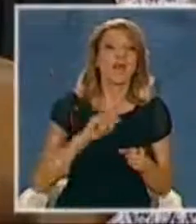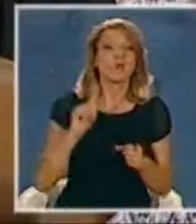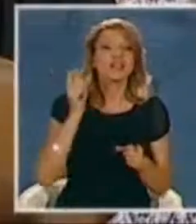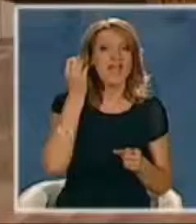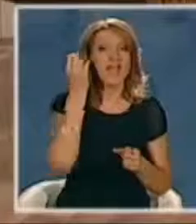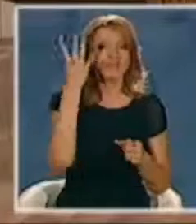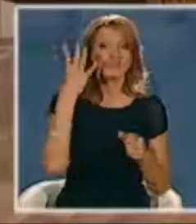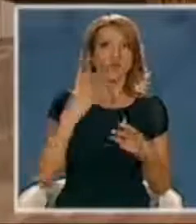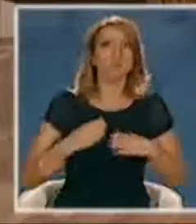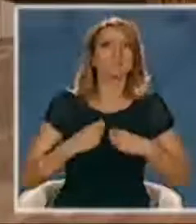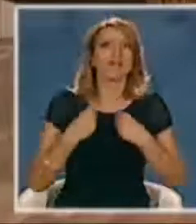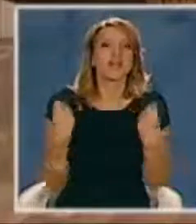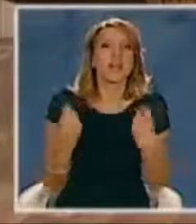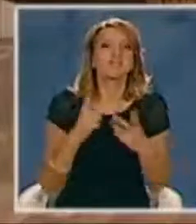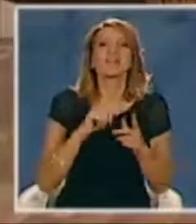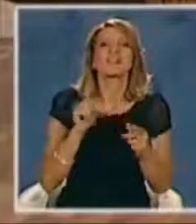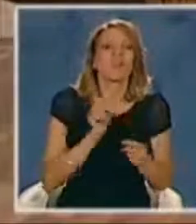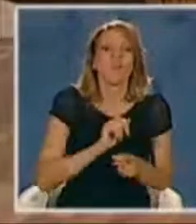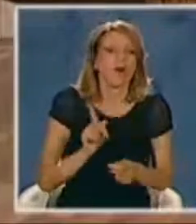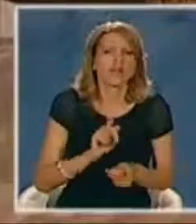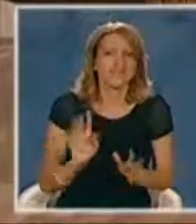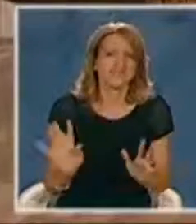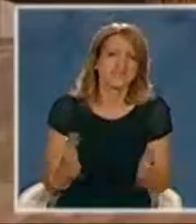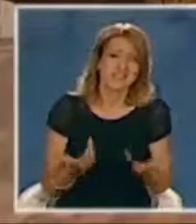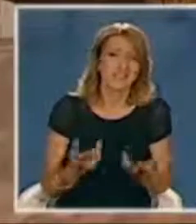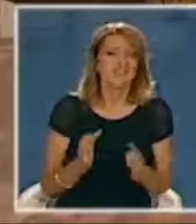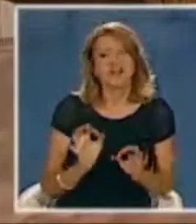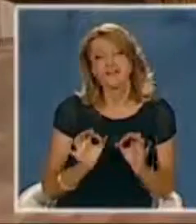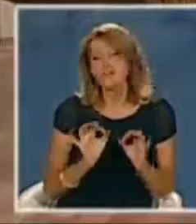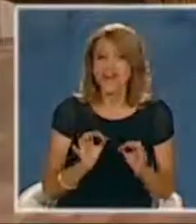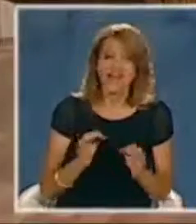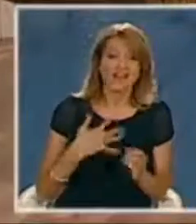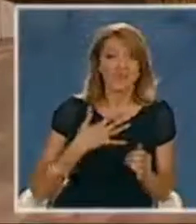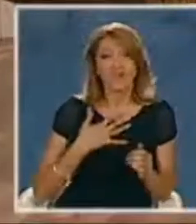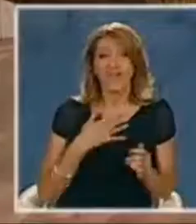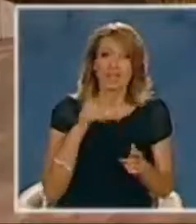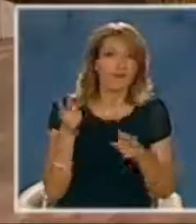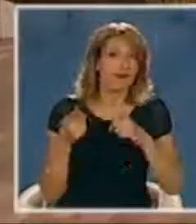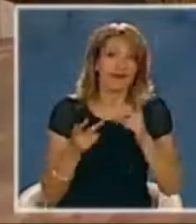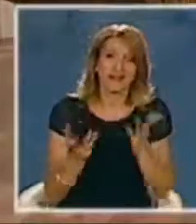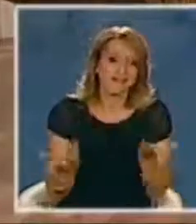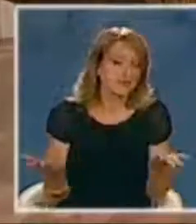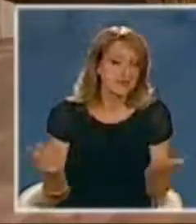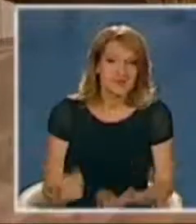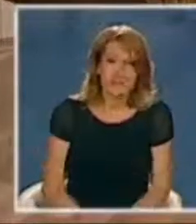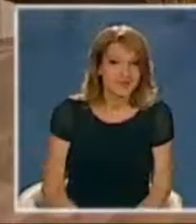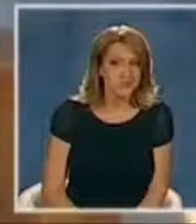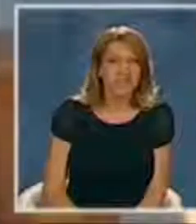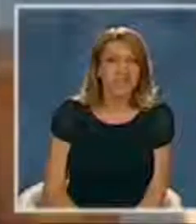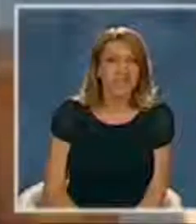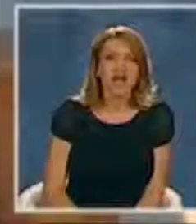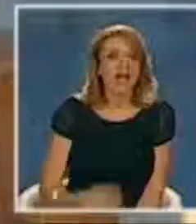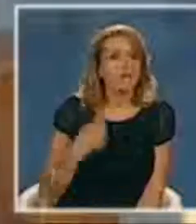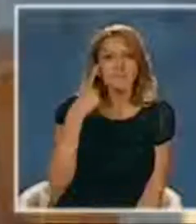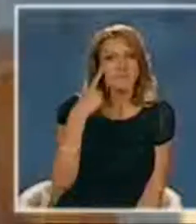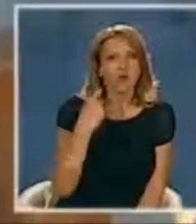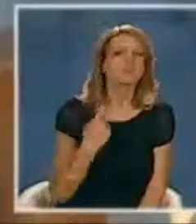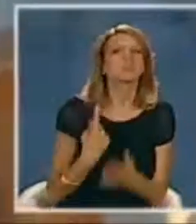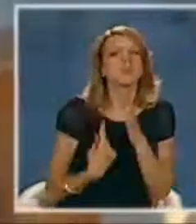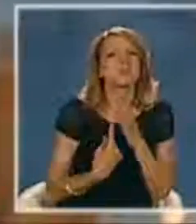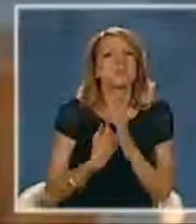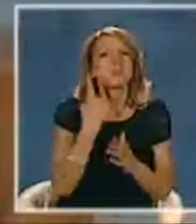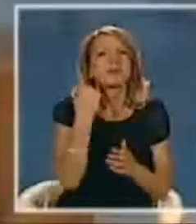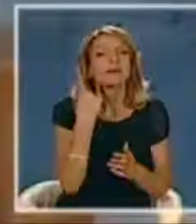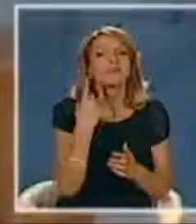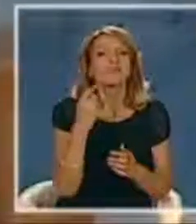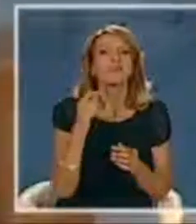мен, никой не се случва. Има го. Има го и този момент. Има го. Помниш ли първият човек, който излекува? Разбирам,